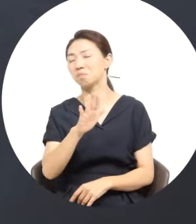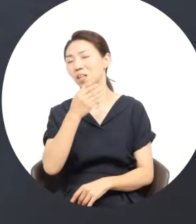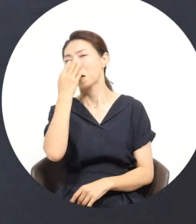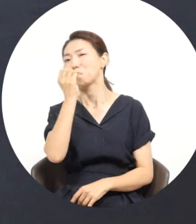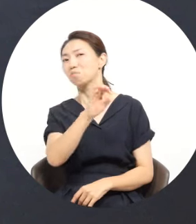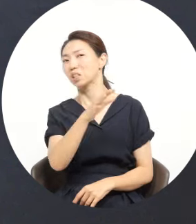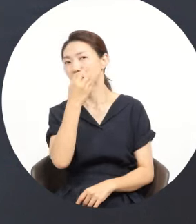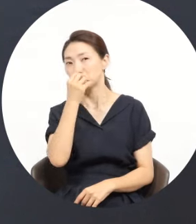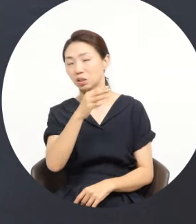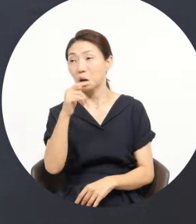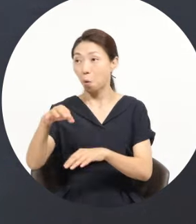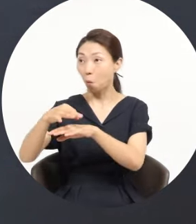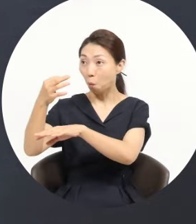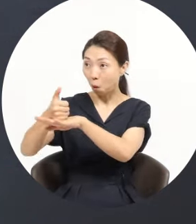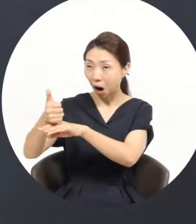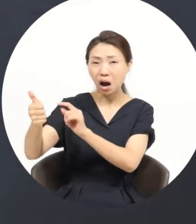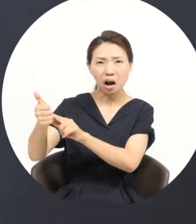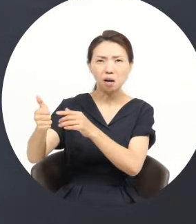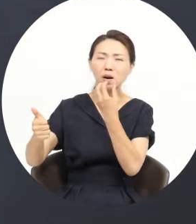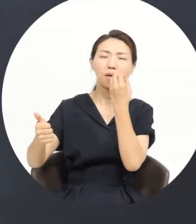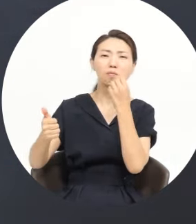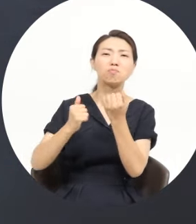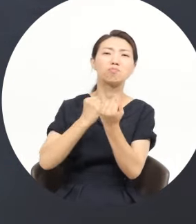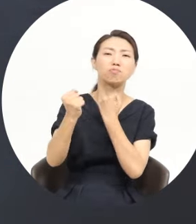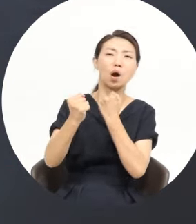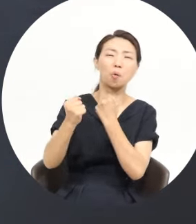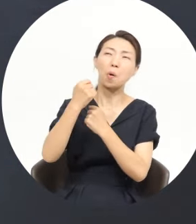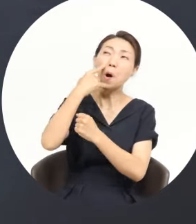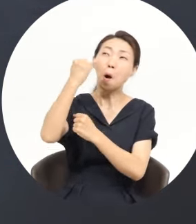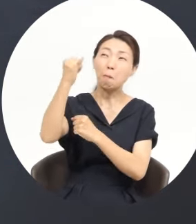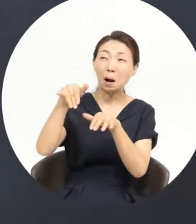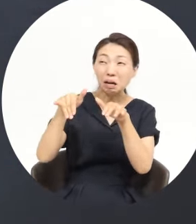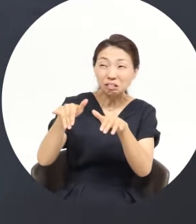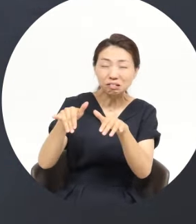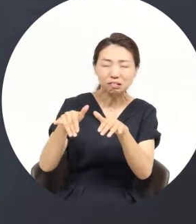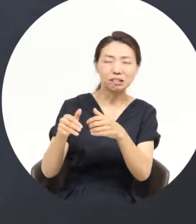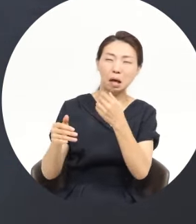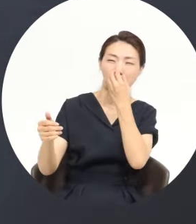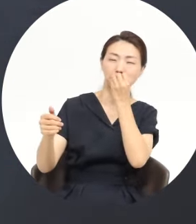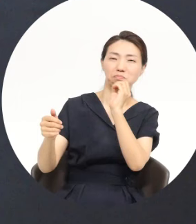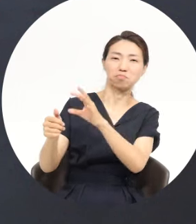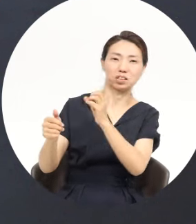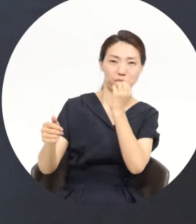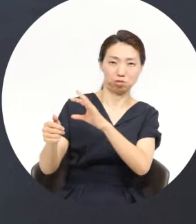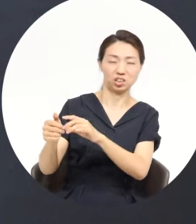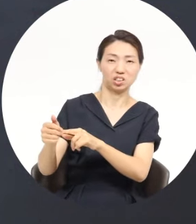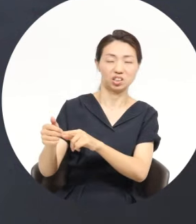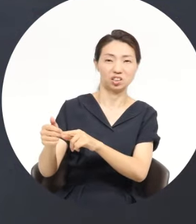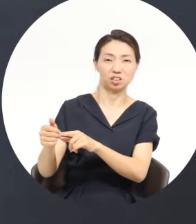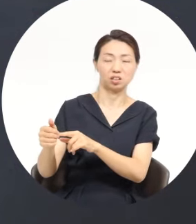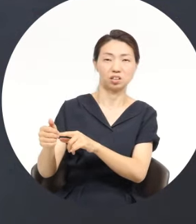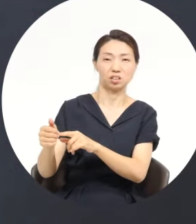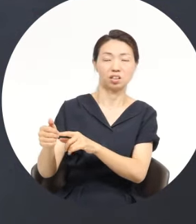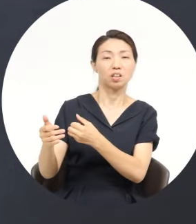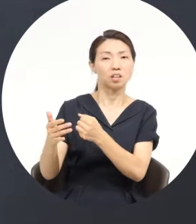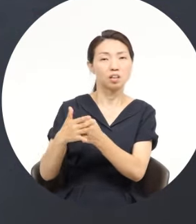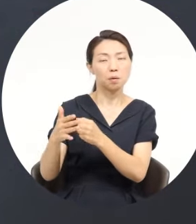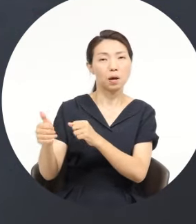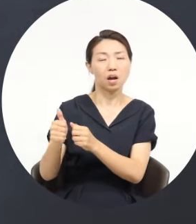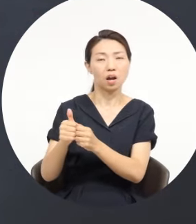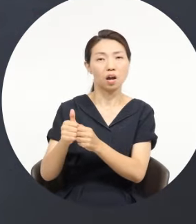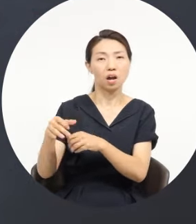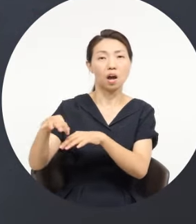인정을 안 해주고 무시하는 이런 게 있어서 본인이 굉장히 그걸 갖고 상처가 많았습니다. 그래서